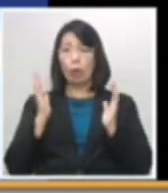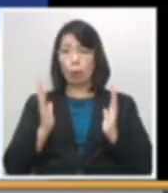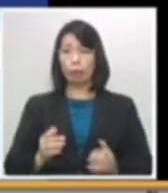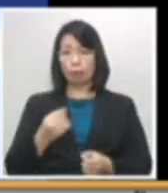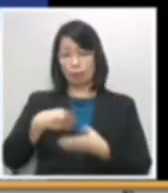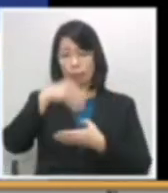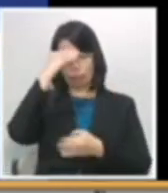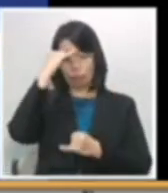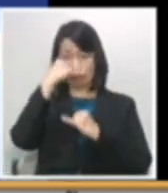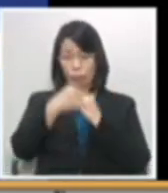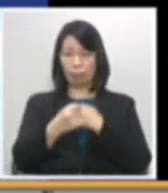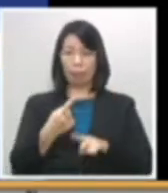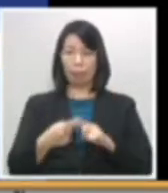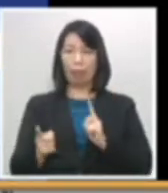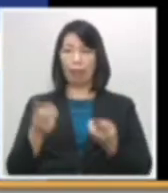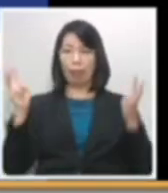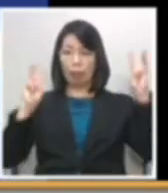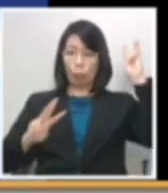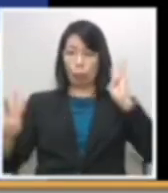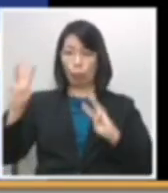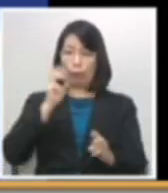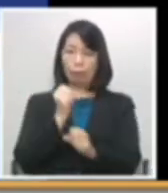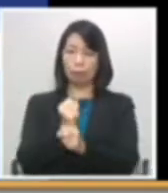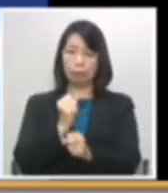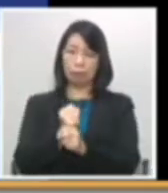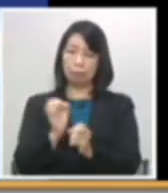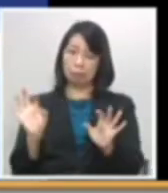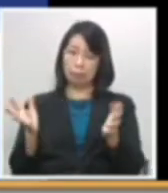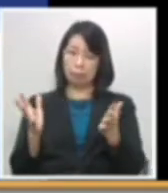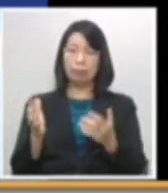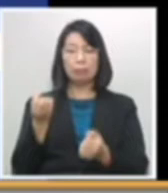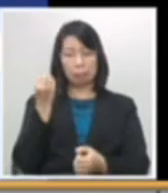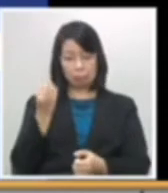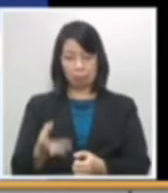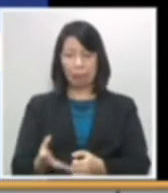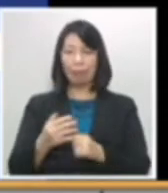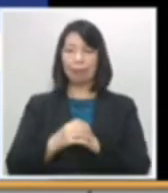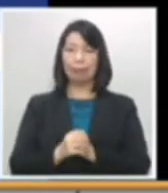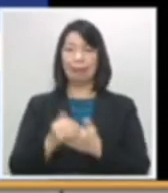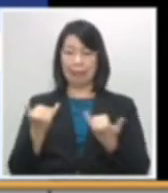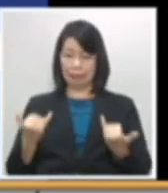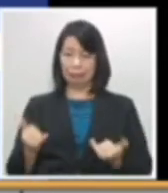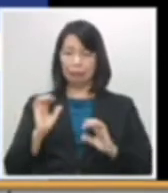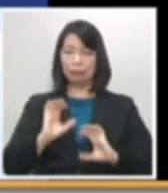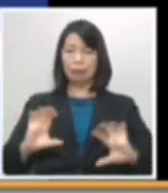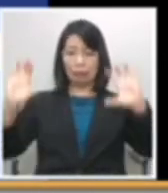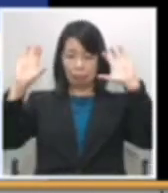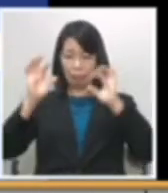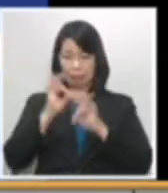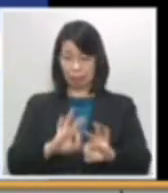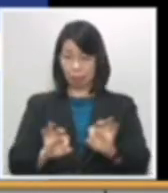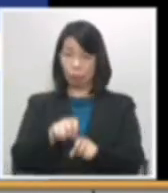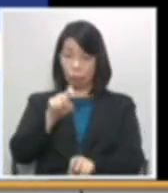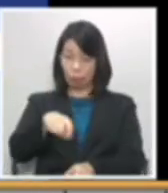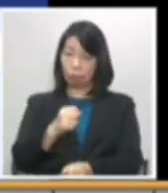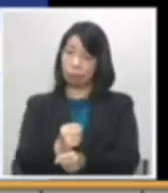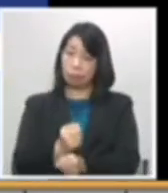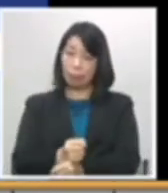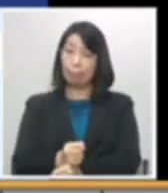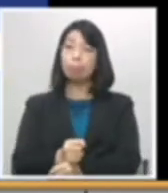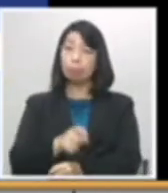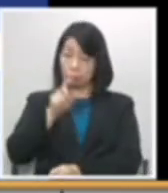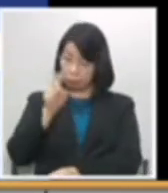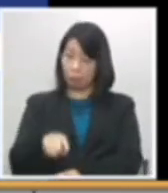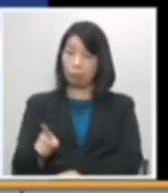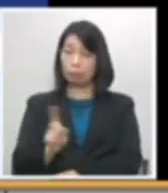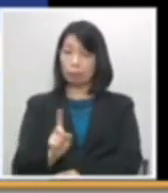ำลังซื้อในประเทศหดตัวท่านประธานคะสิ่งที่รัฐบาลควรทำในเรื่องของการใช้จ่ายงบประมาณ